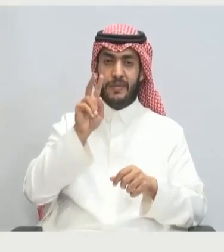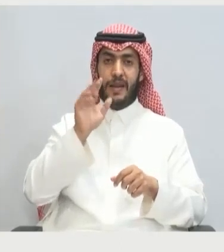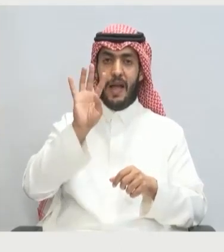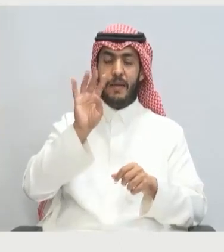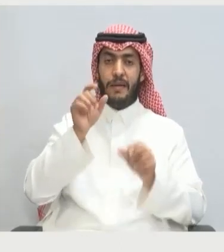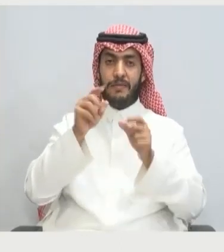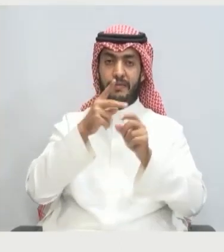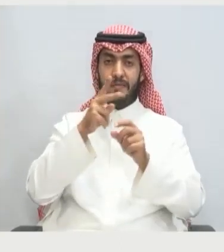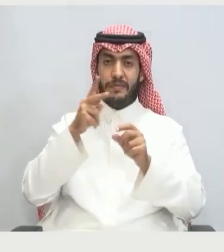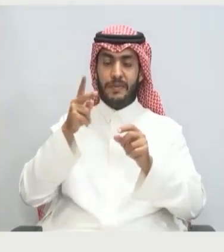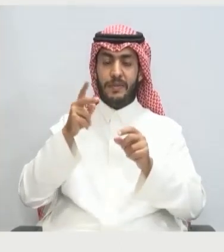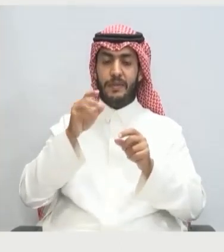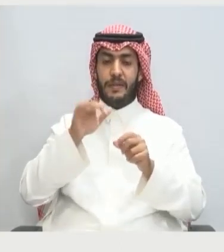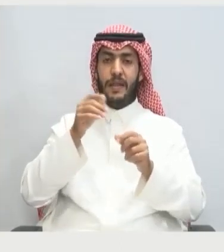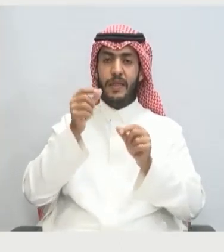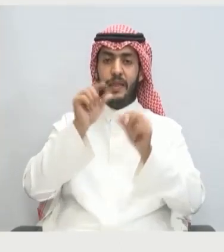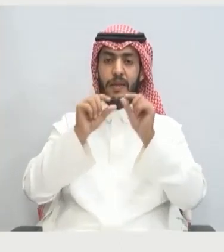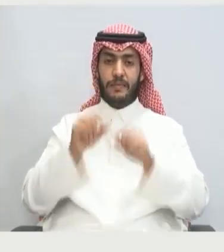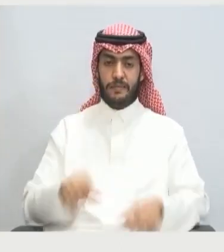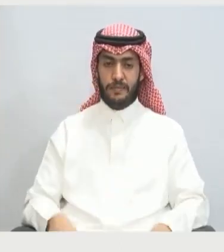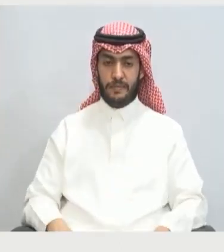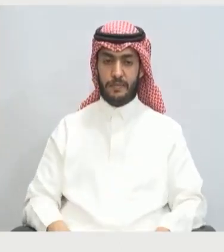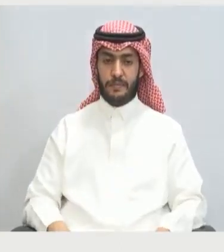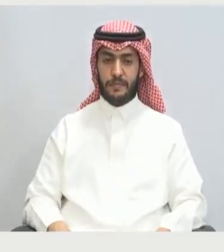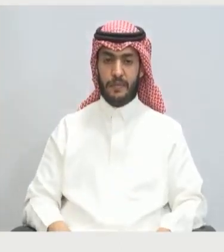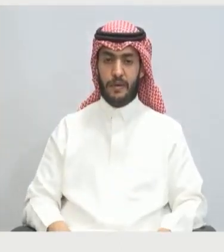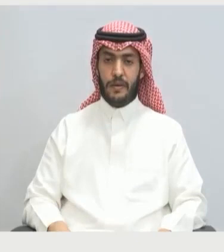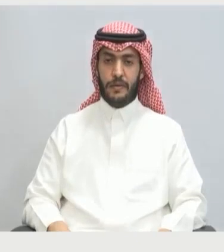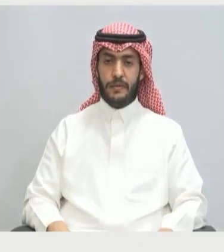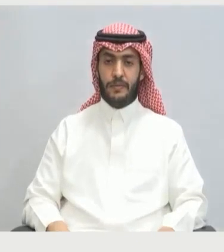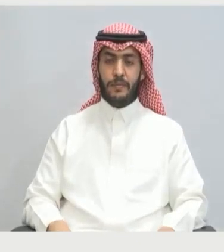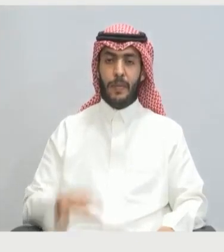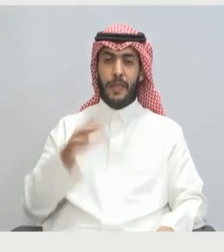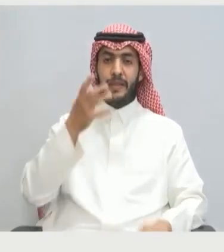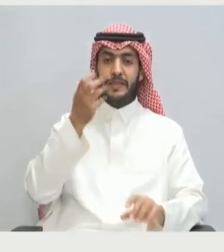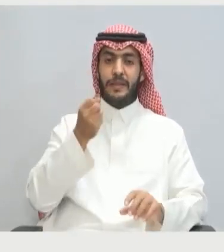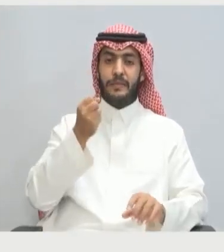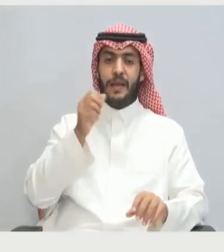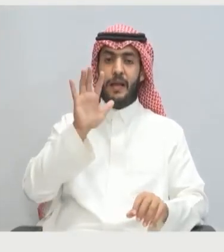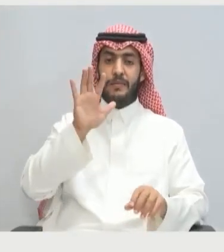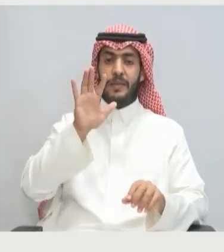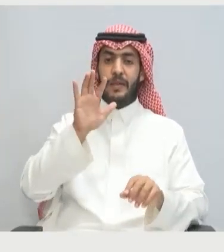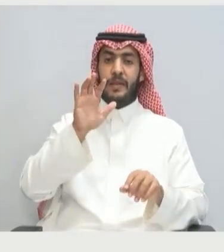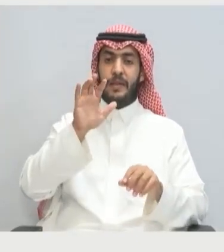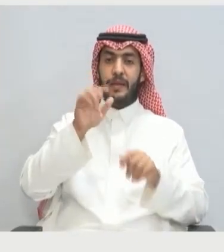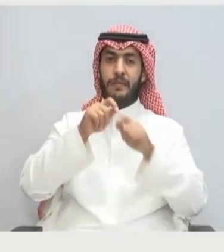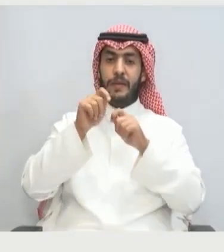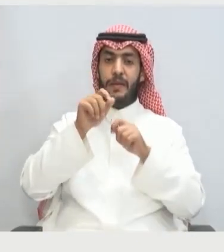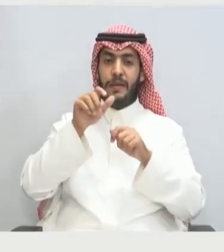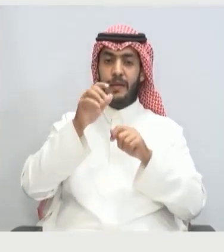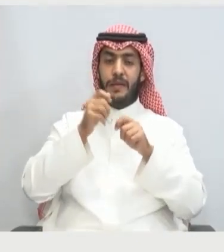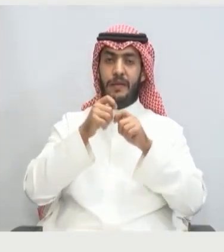انابي باربعه تراكيز اربعه تراكيز ثم اسحب 5 ملي من حمض الاتش س